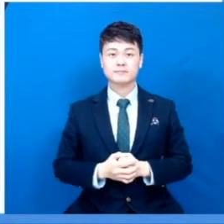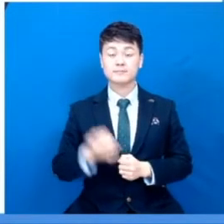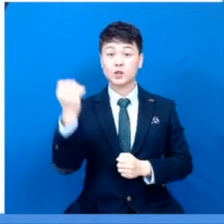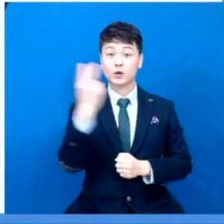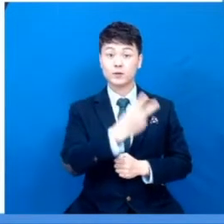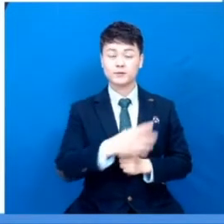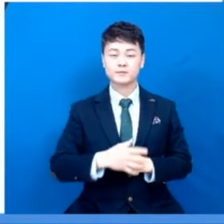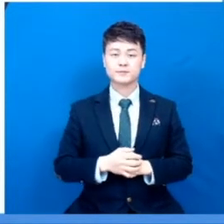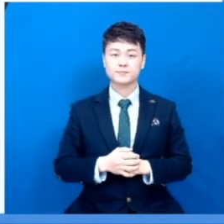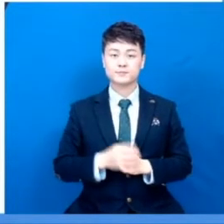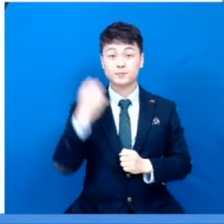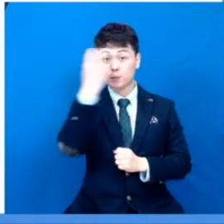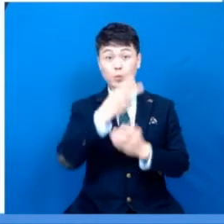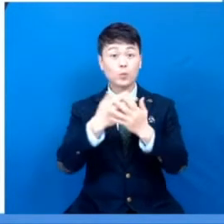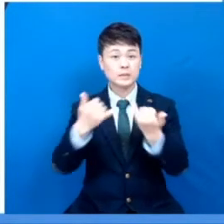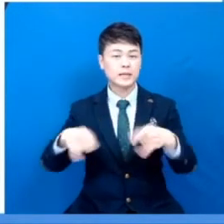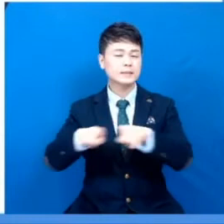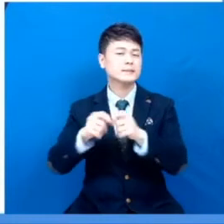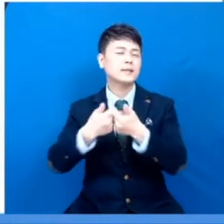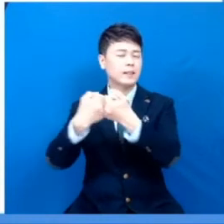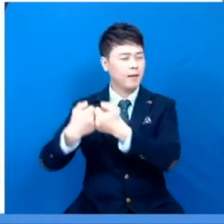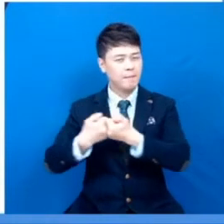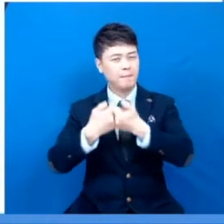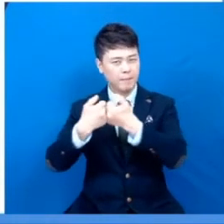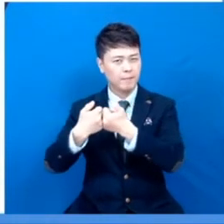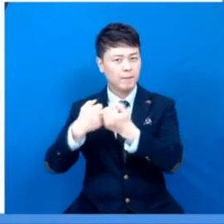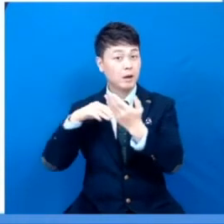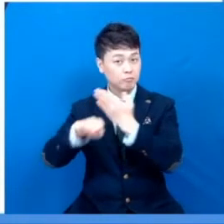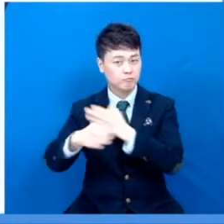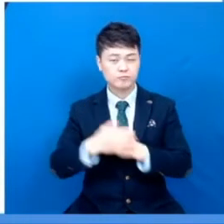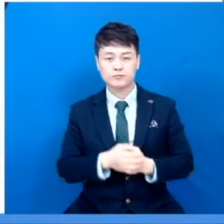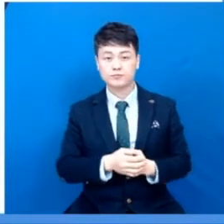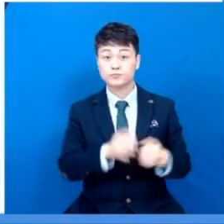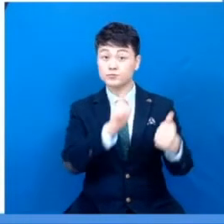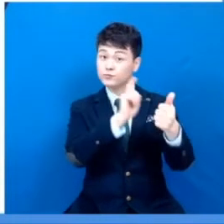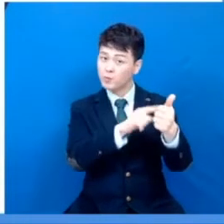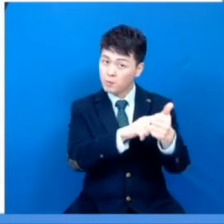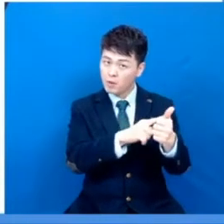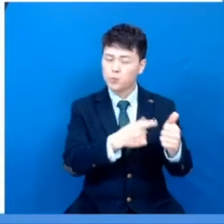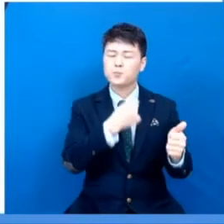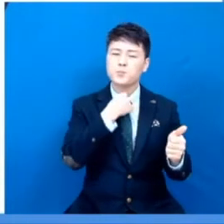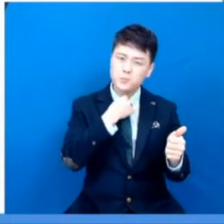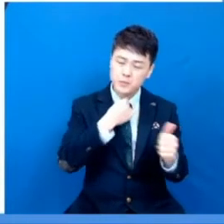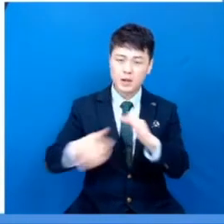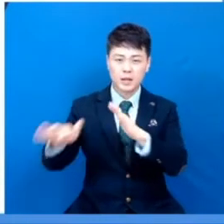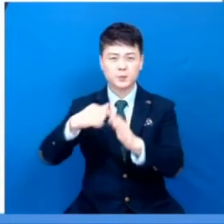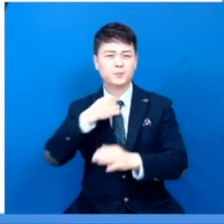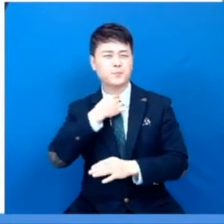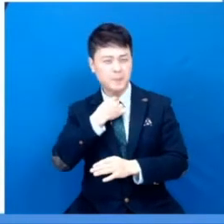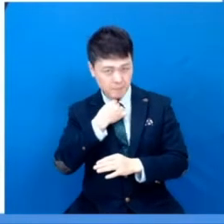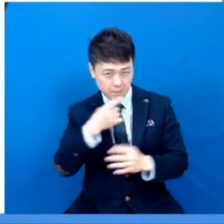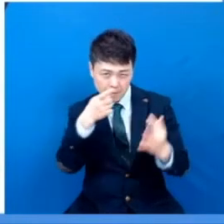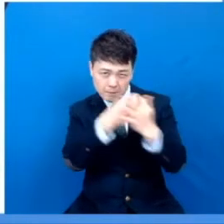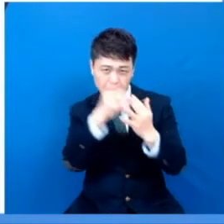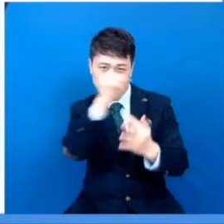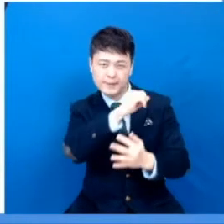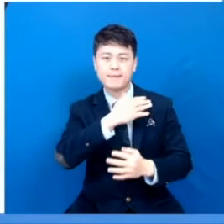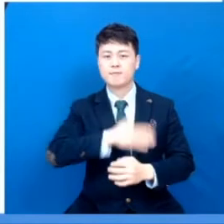또한 보호자와의 상담 을 통하여 이용 인과 가정의 욕구를 파악할 수 있었습니다